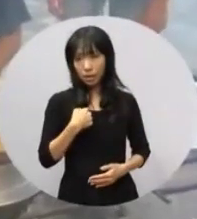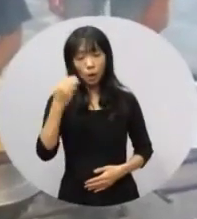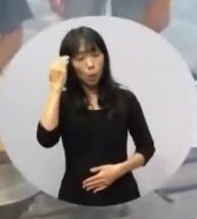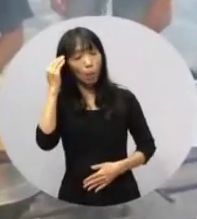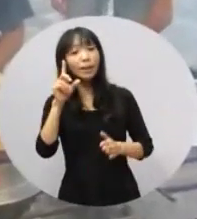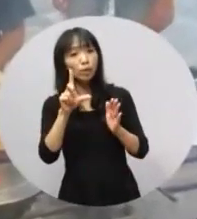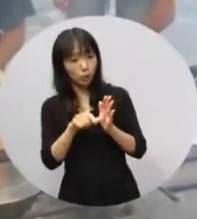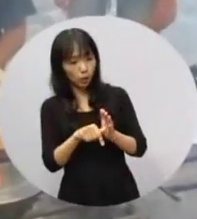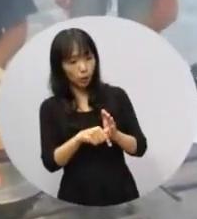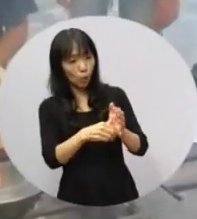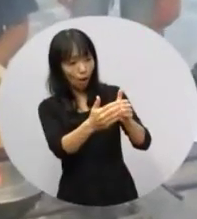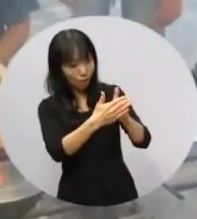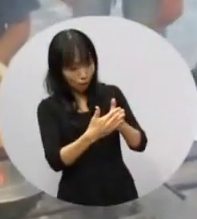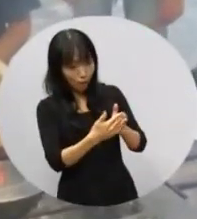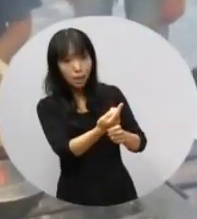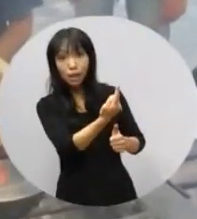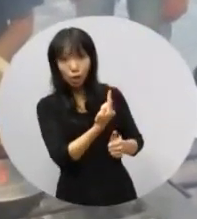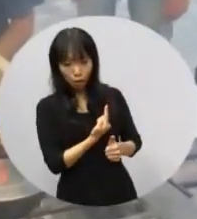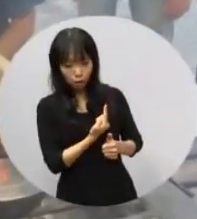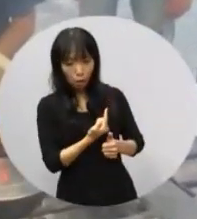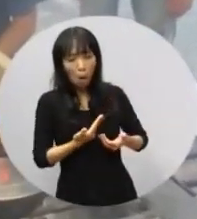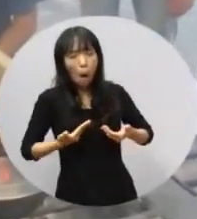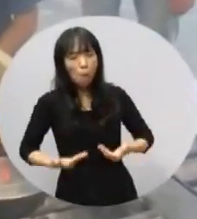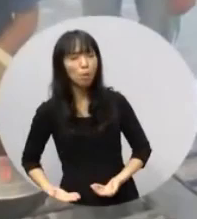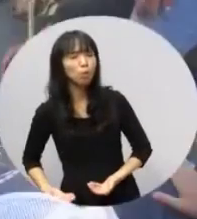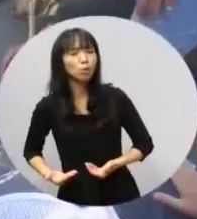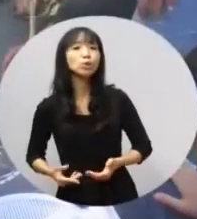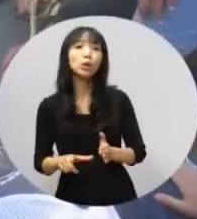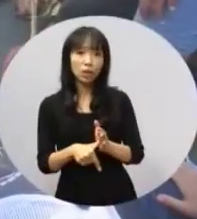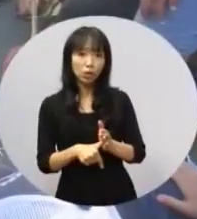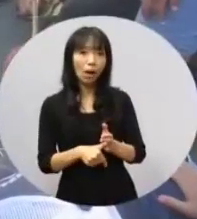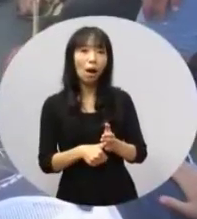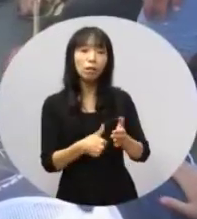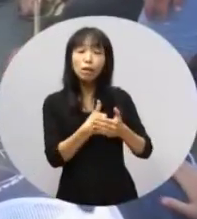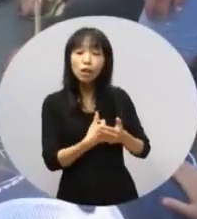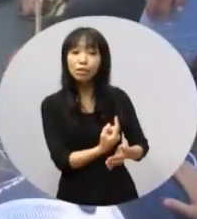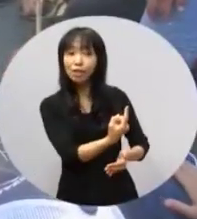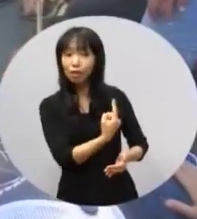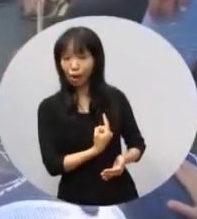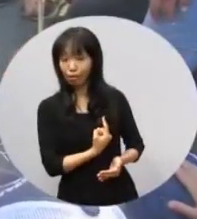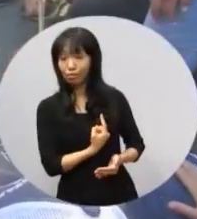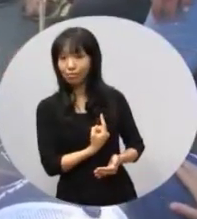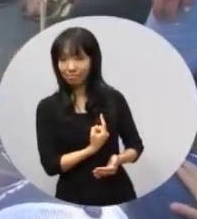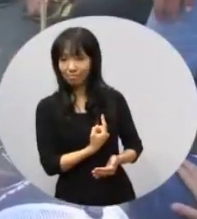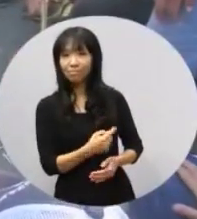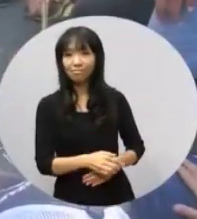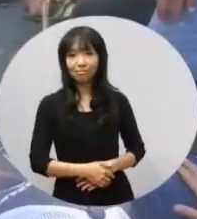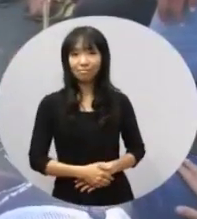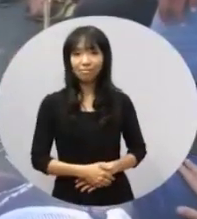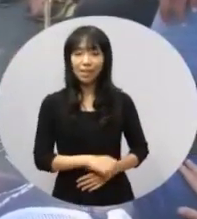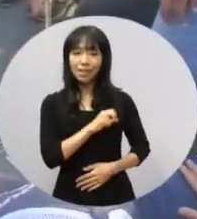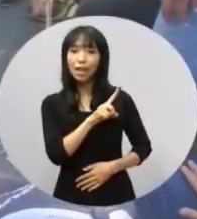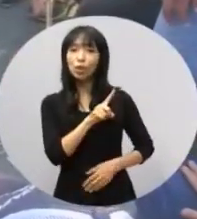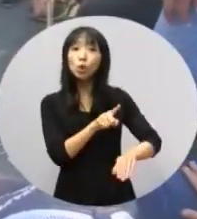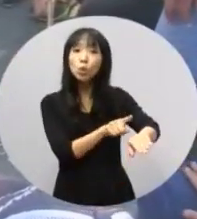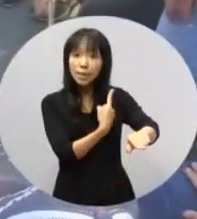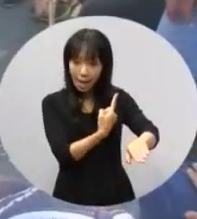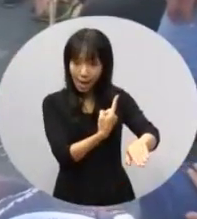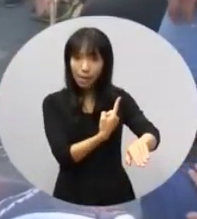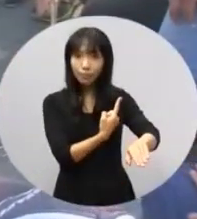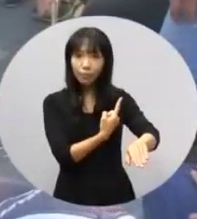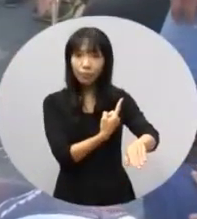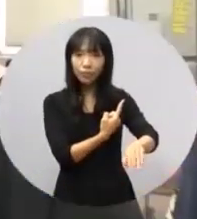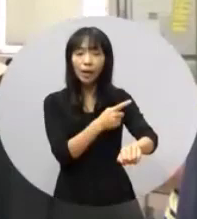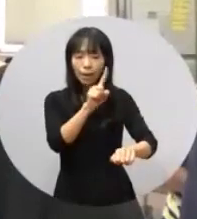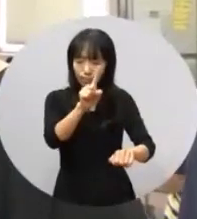と即決大できていく重いものを持つときすぐにあーじゃあ思って持つよってこうかけてくれたりとかなんかというせ調整だったりとあっ